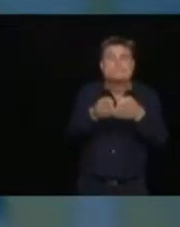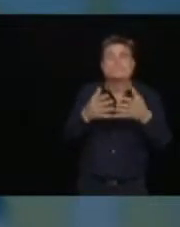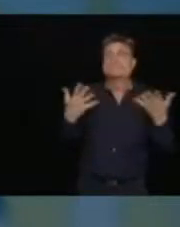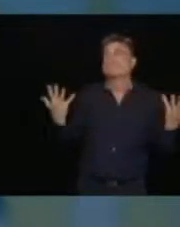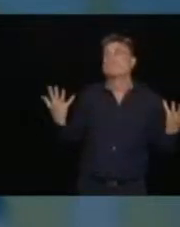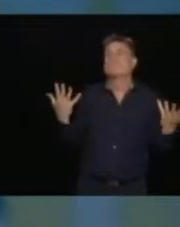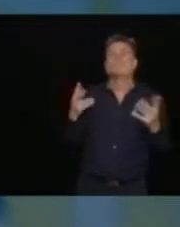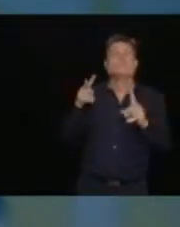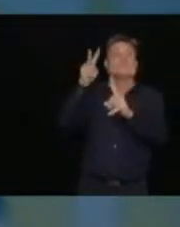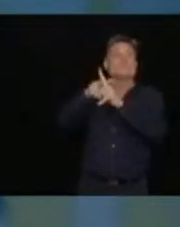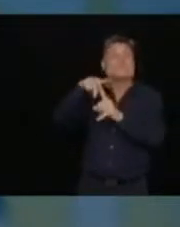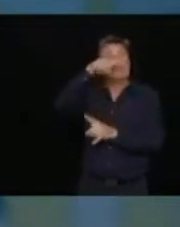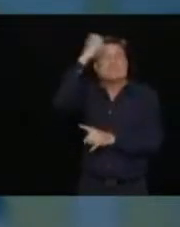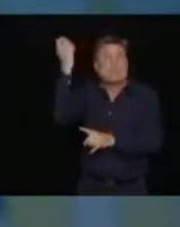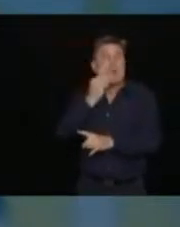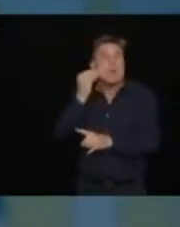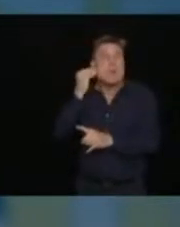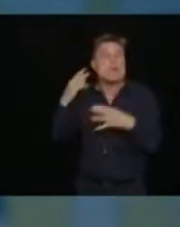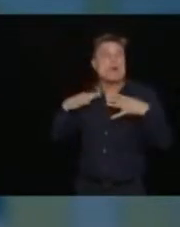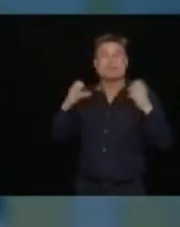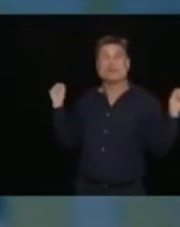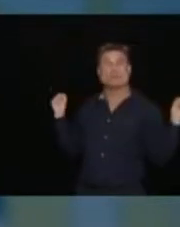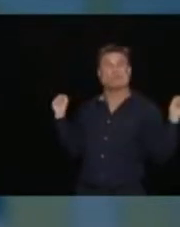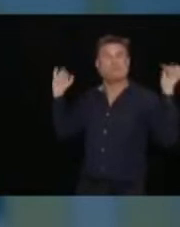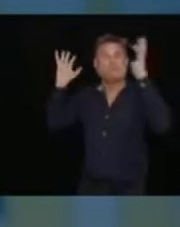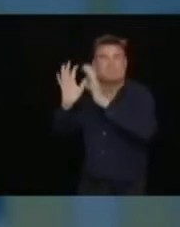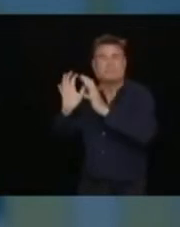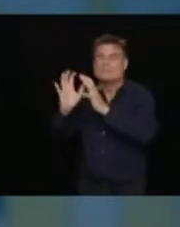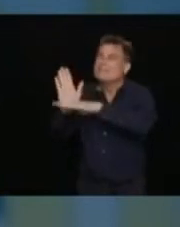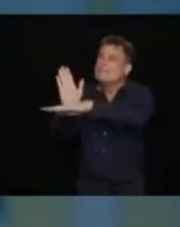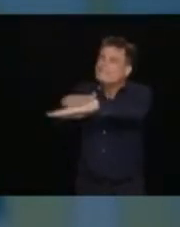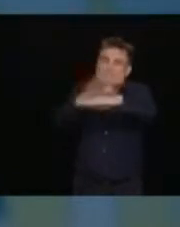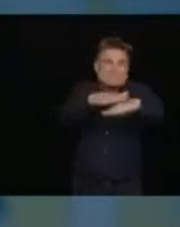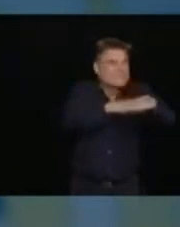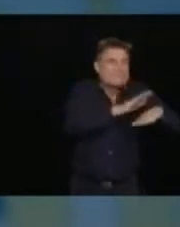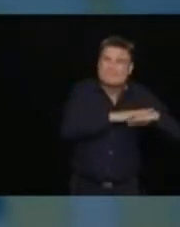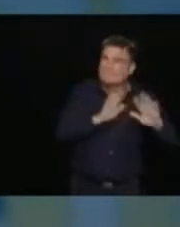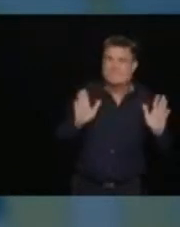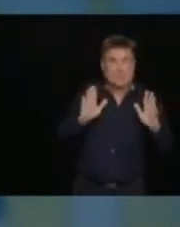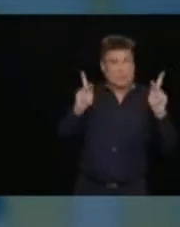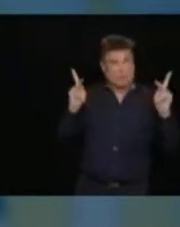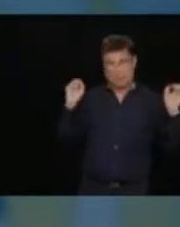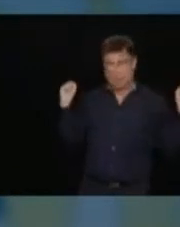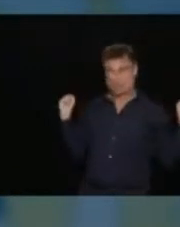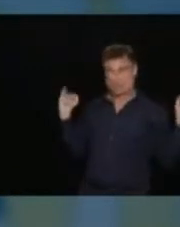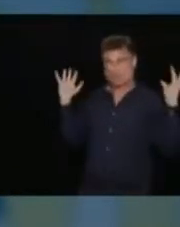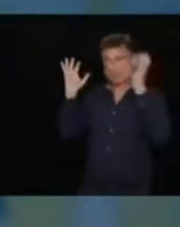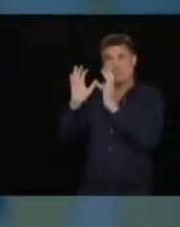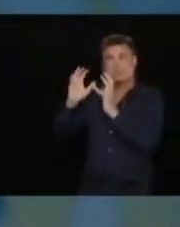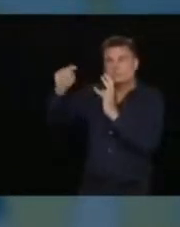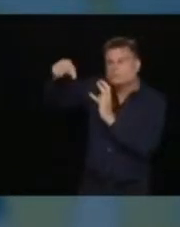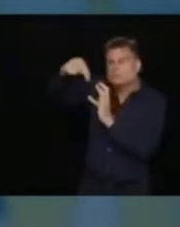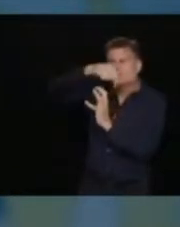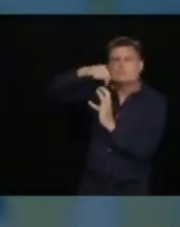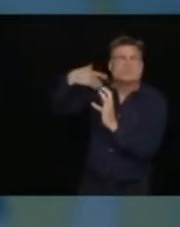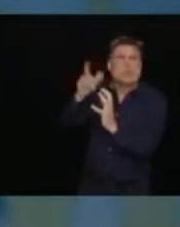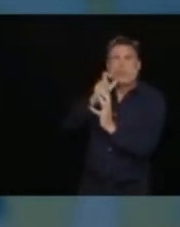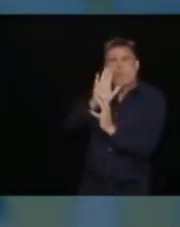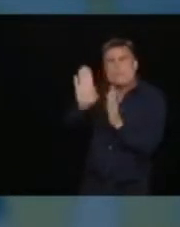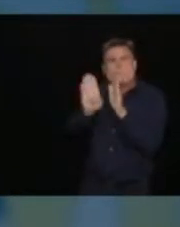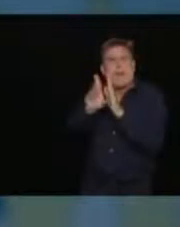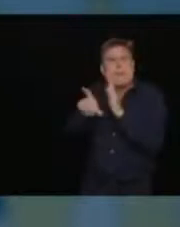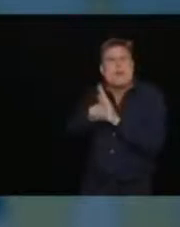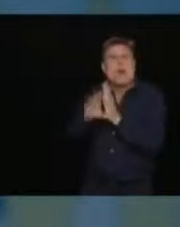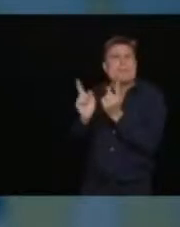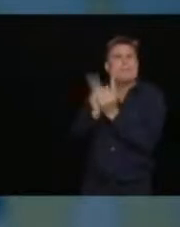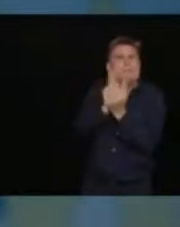所以这些里边呢，大家亲密的接触、近距离的接触或者是也不管是外面还是室